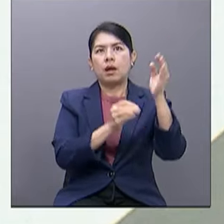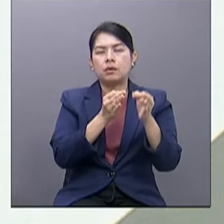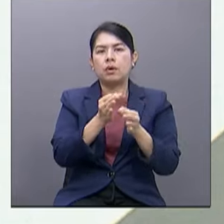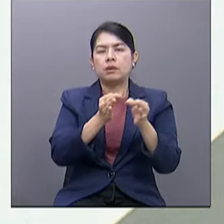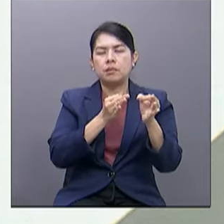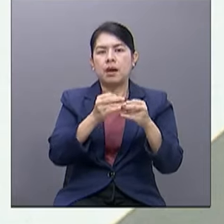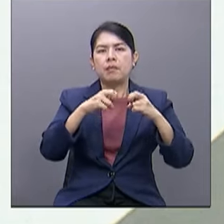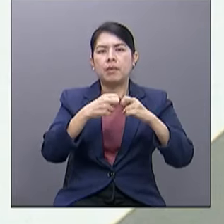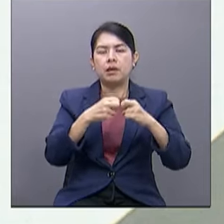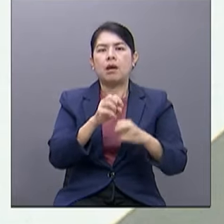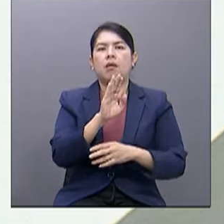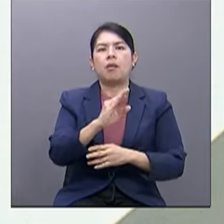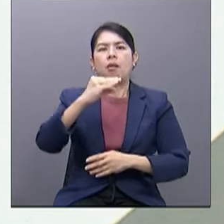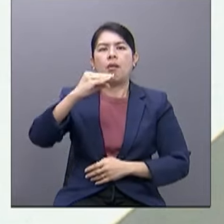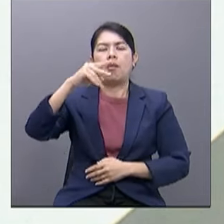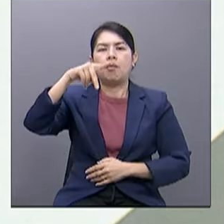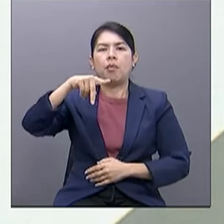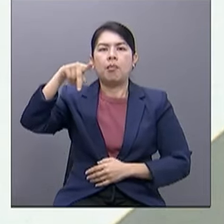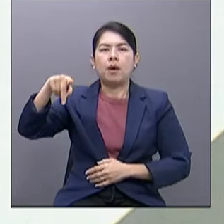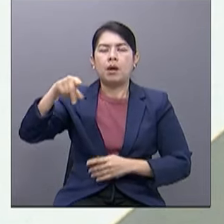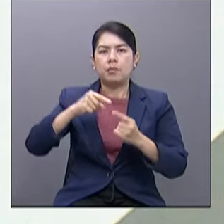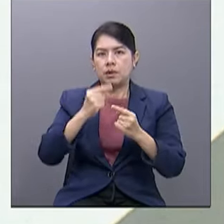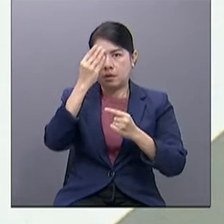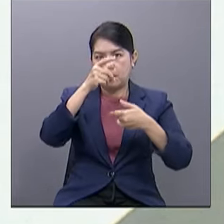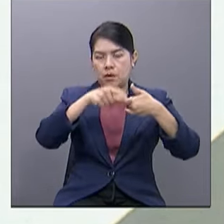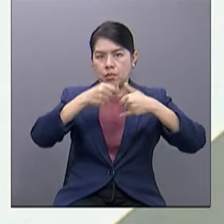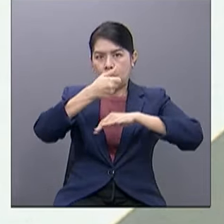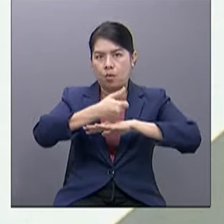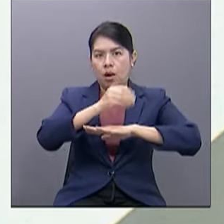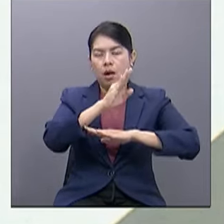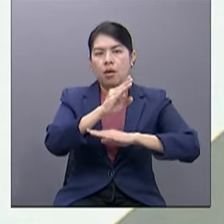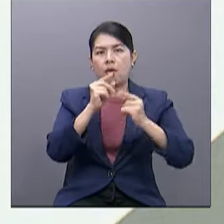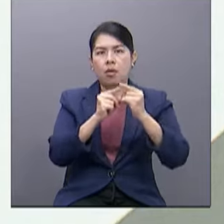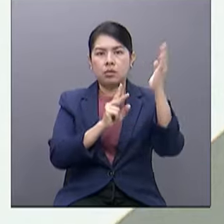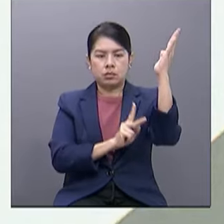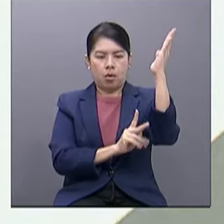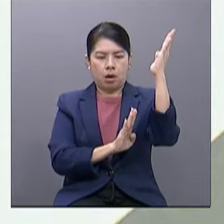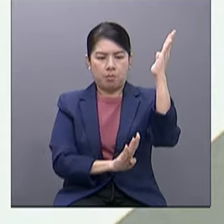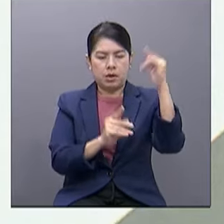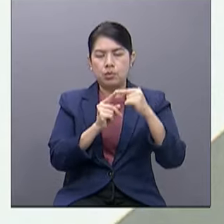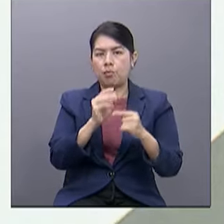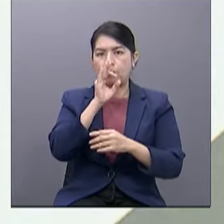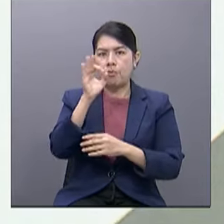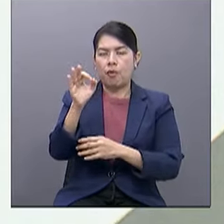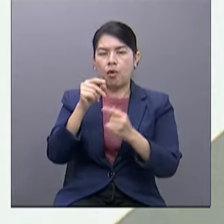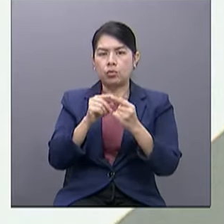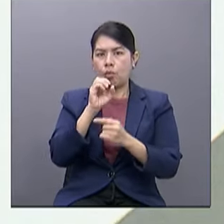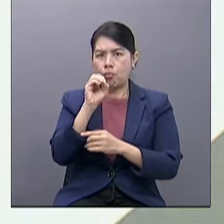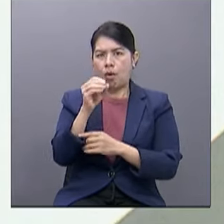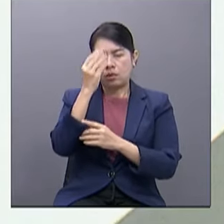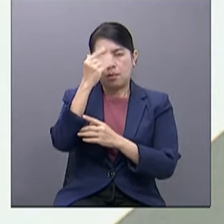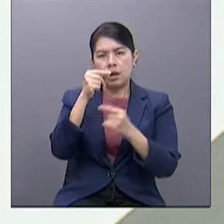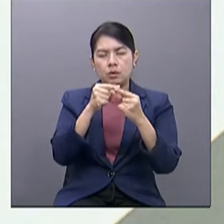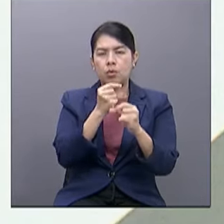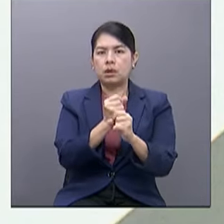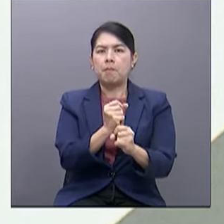าบสงขลานะคะซึ่งถูกอดีตผู้ว่าจังหวัดกระบี่ไปแจ้งความละเว้นการปฏิบัติหน้าที่ไม่บังคับใช้กฎหมายทั้ง